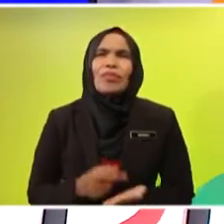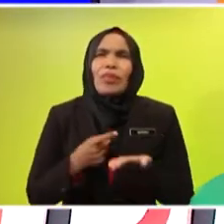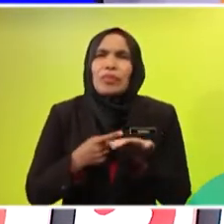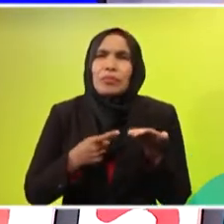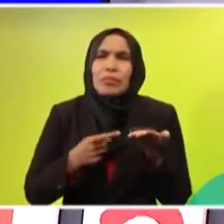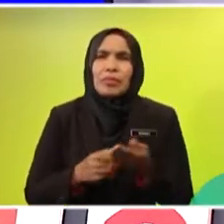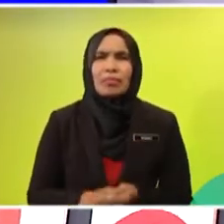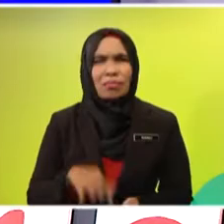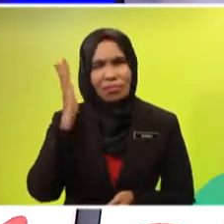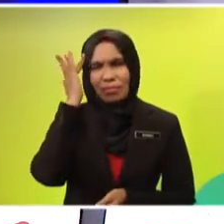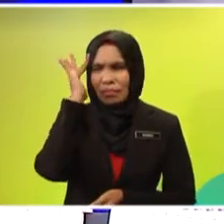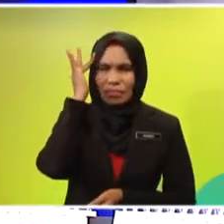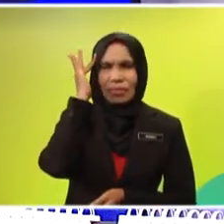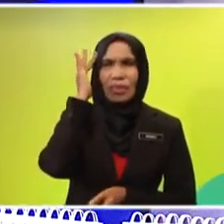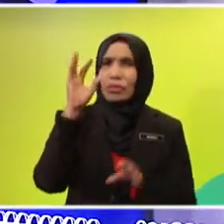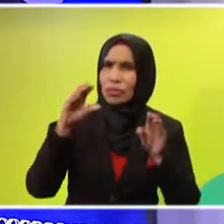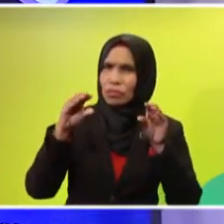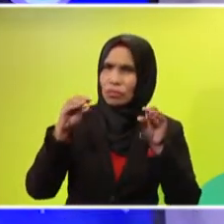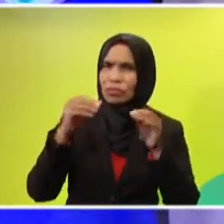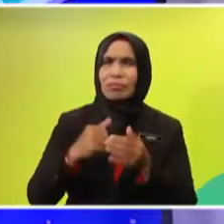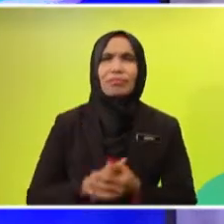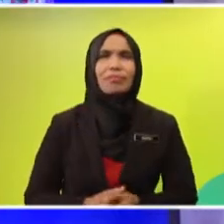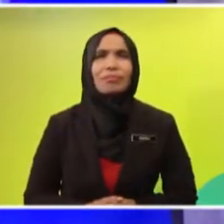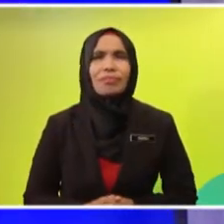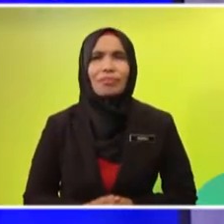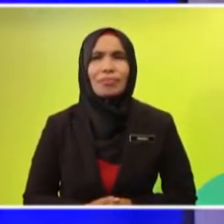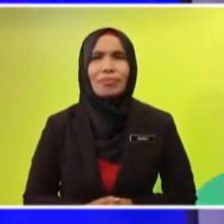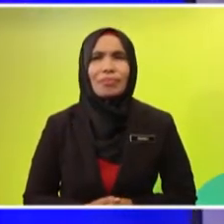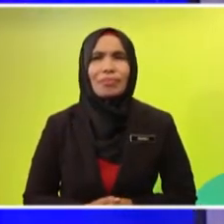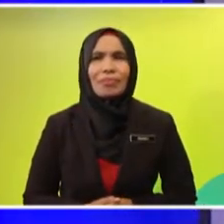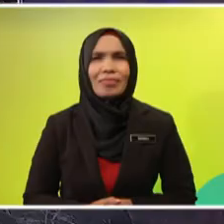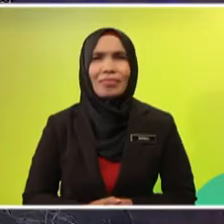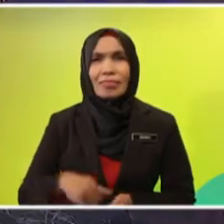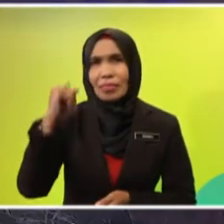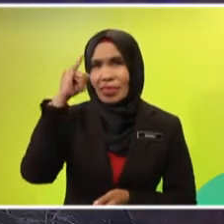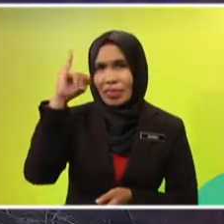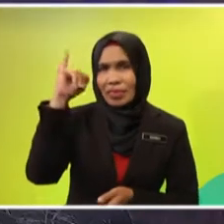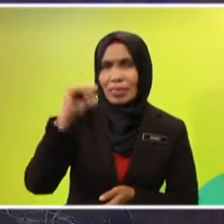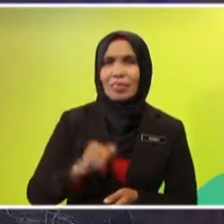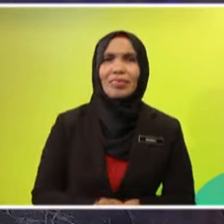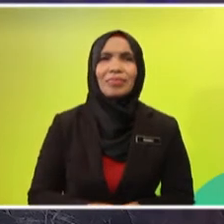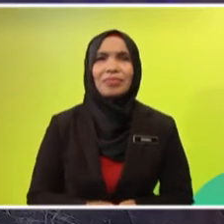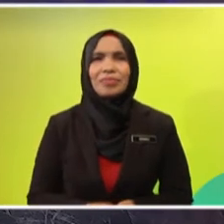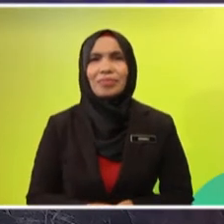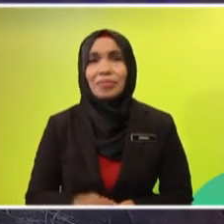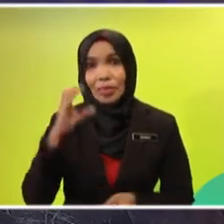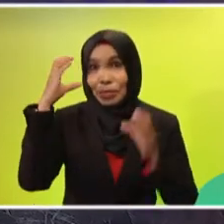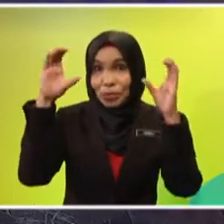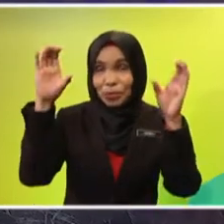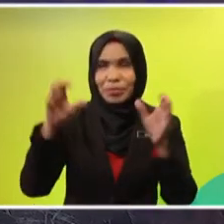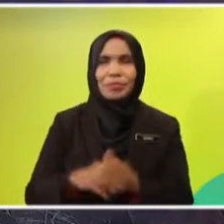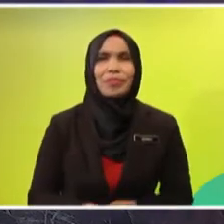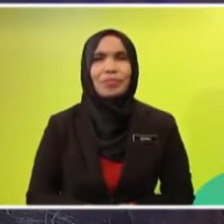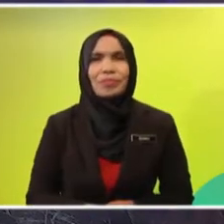petak pastilah macem-macem deh Hai Ifa Chingu Chingu eh event